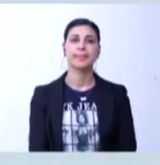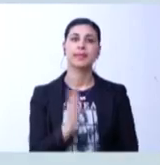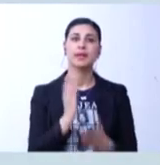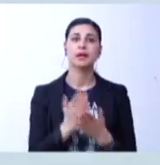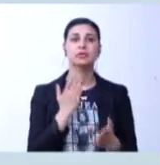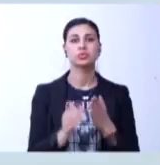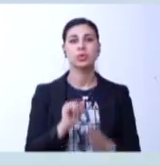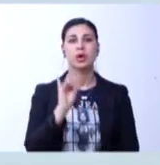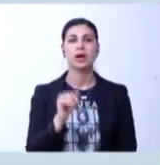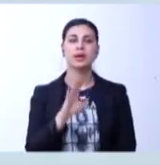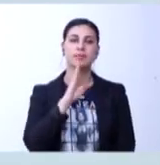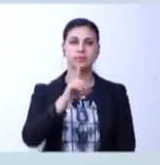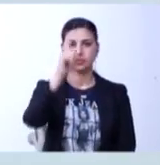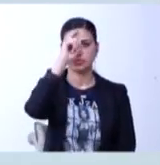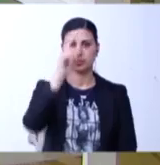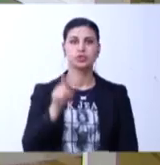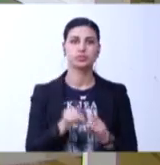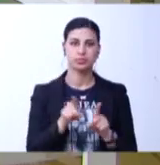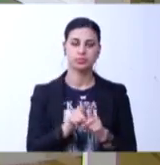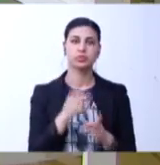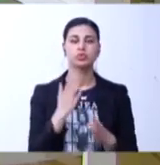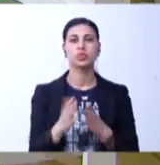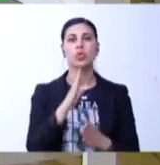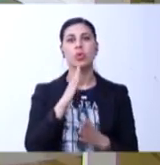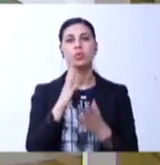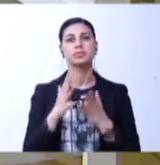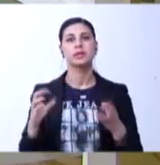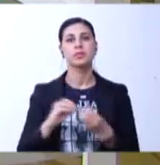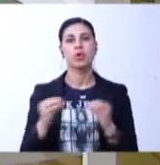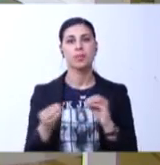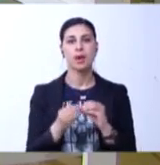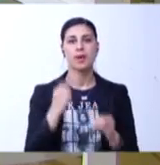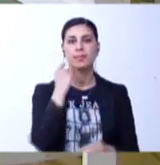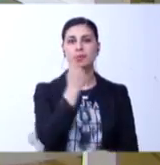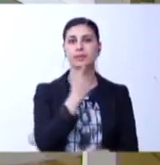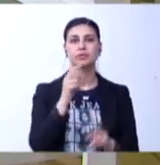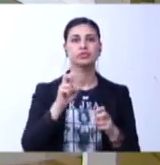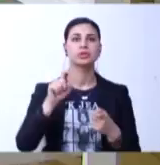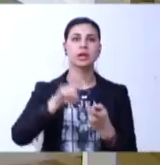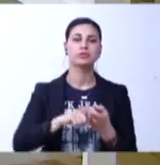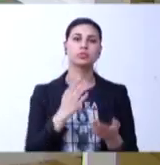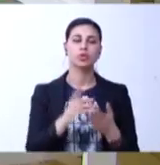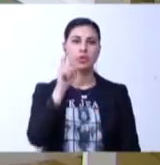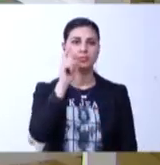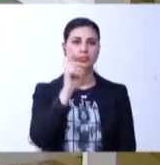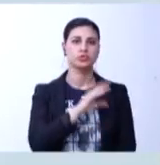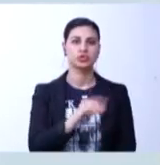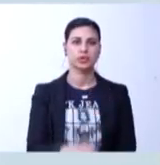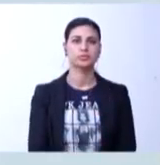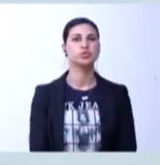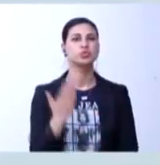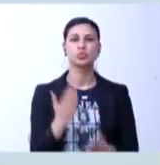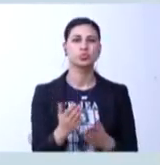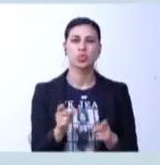არა სქესი გადამწყვეტი? გოგონებს უფრო მეტი პრობლემები აქვთ თანკბილვასთან დაკავშირებით თუ ვაჟებს? თუ